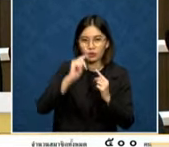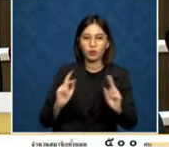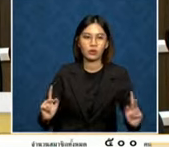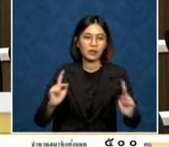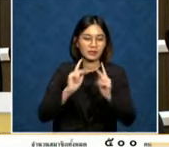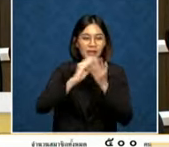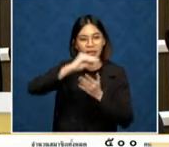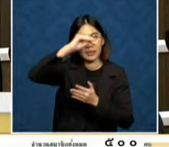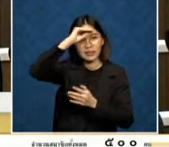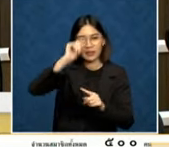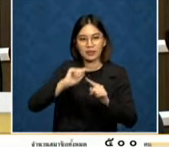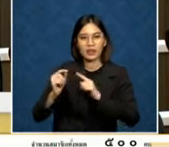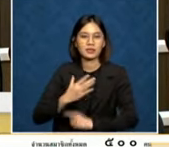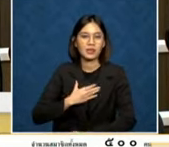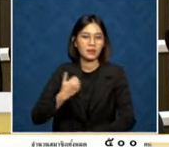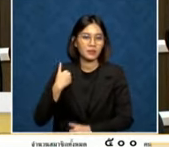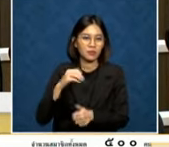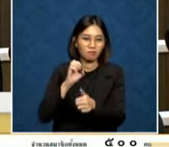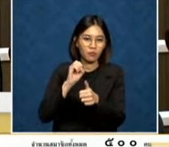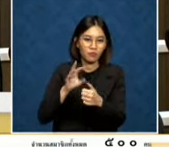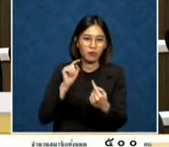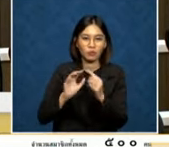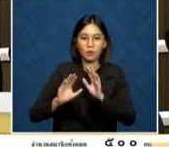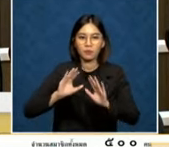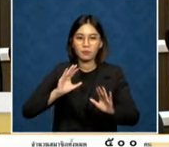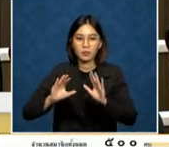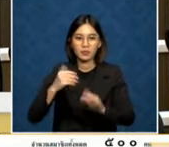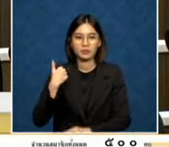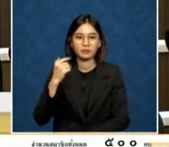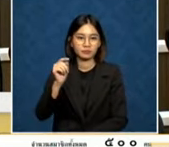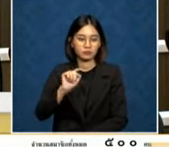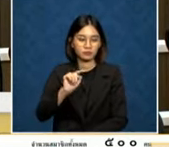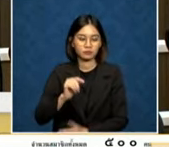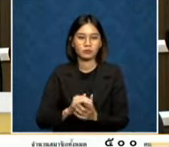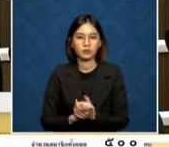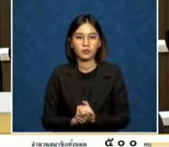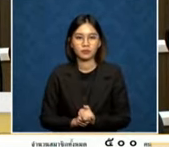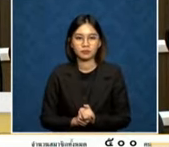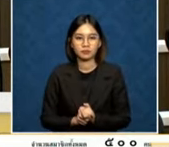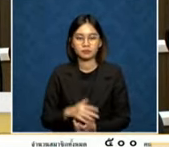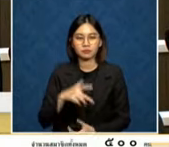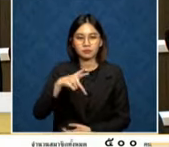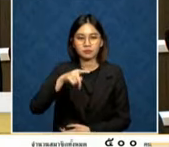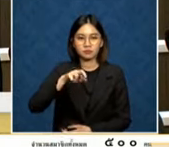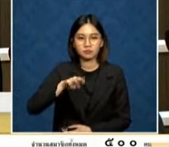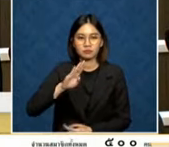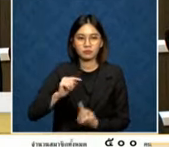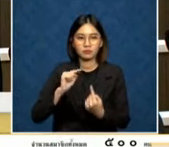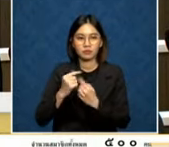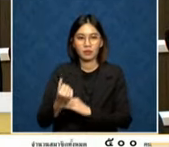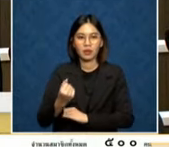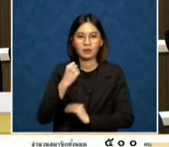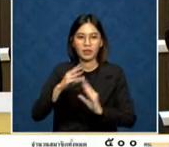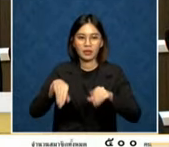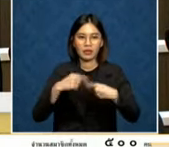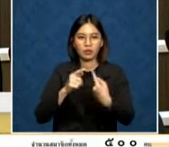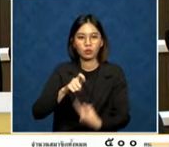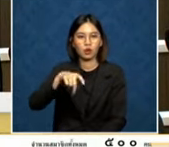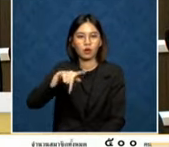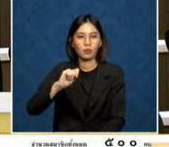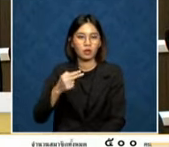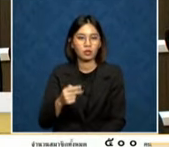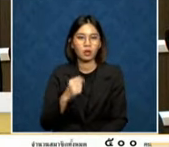ศึกษาธิการดิฉันมีข้อคิดเห็นเชิงเปรียบเทียบดังนี้นะคะพระราชบัญญัติการกระจายอำนาจปี